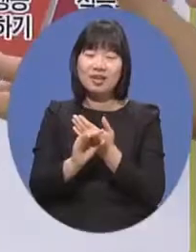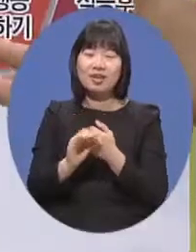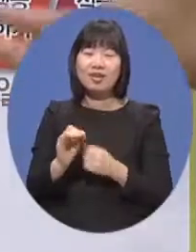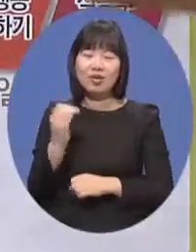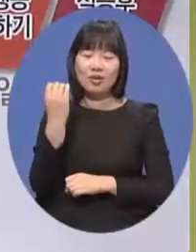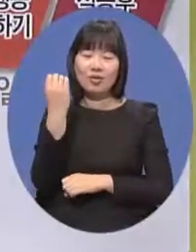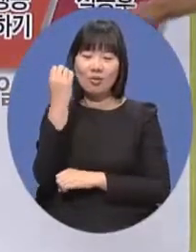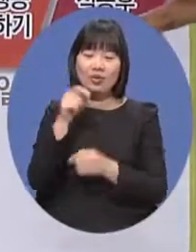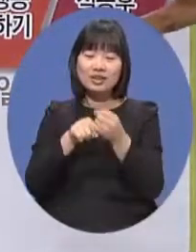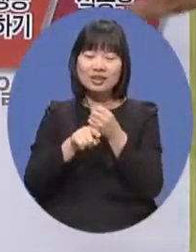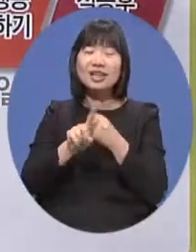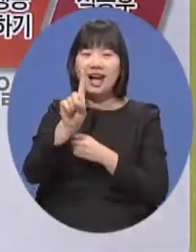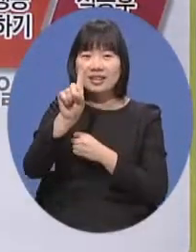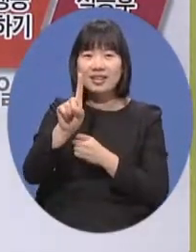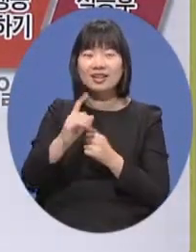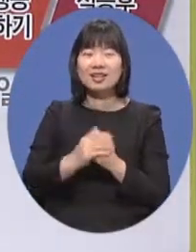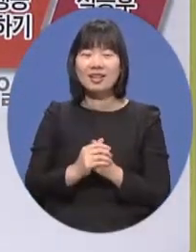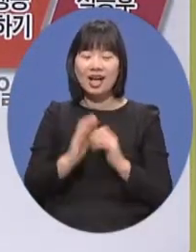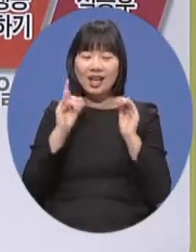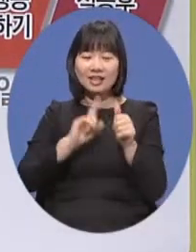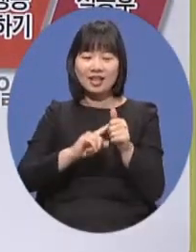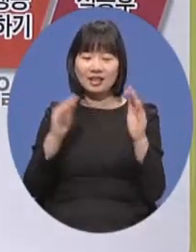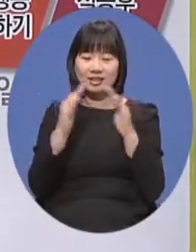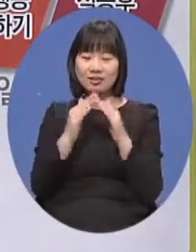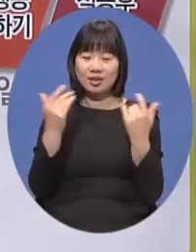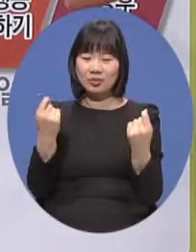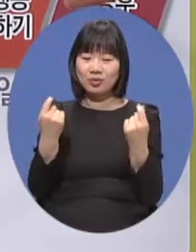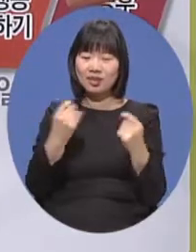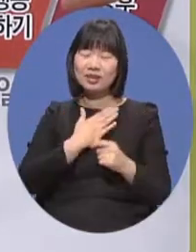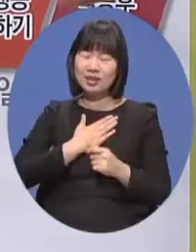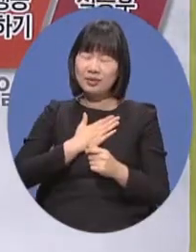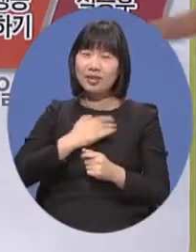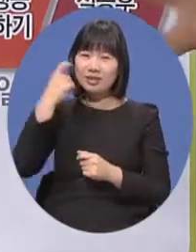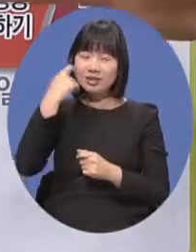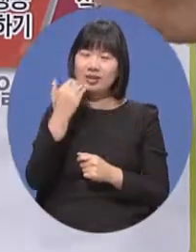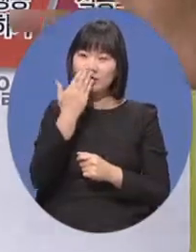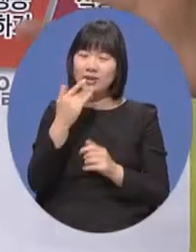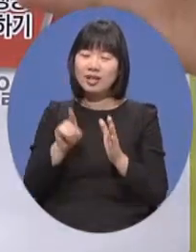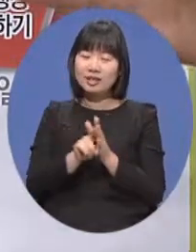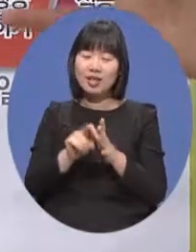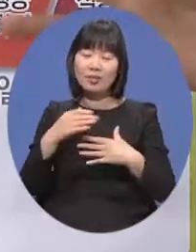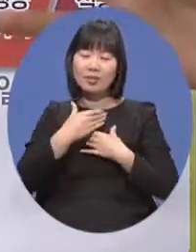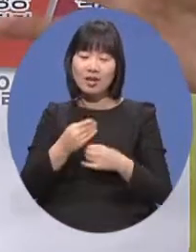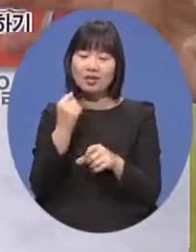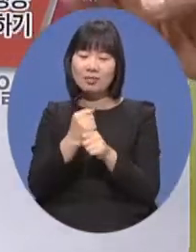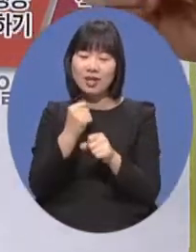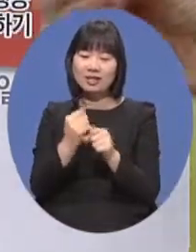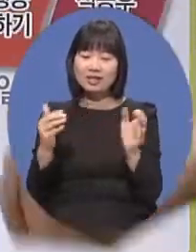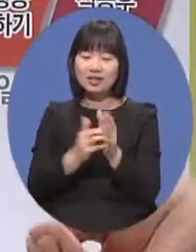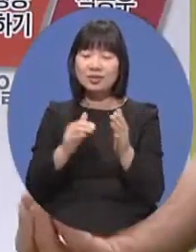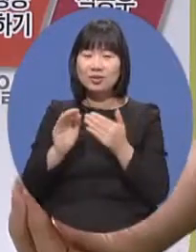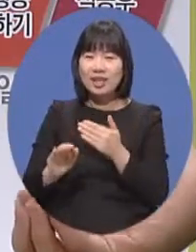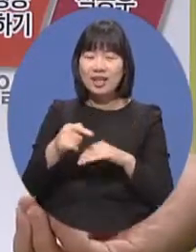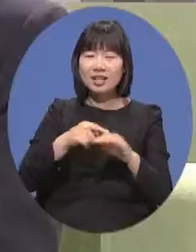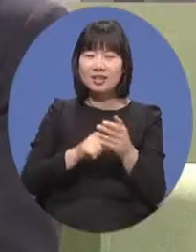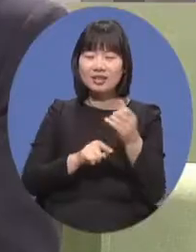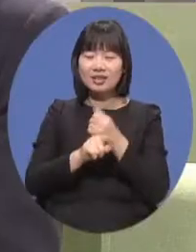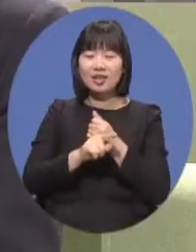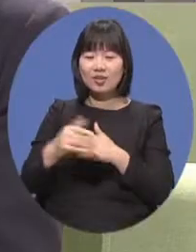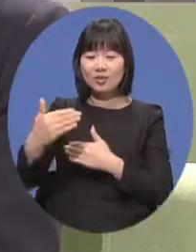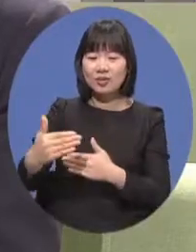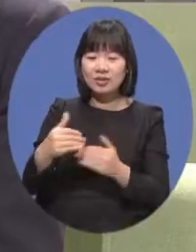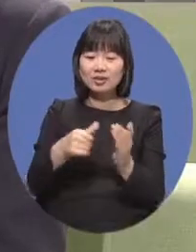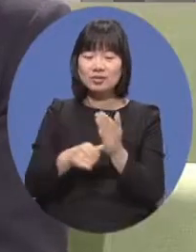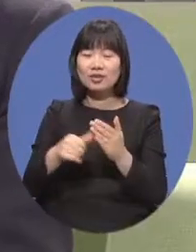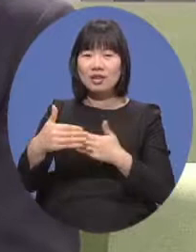딱 하나예요. 아이가 집이랑 똑같은 감정을 느낄 수 있게끔 좀 편안하게 만든 다음에 심리적 거리와